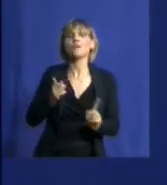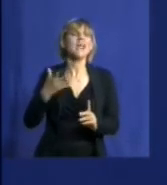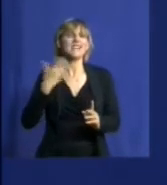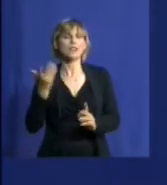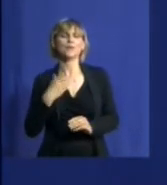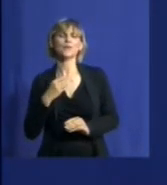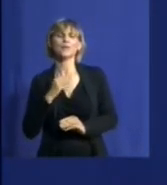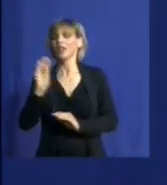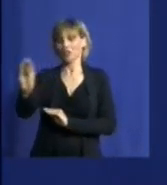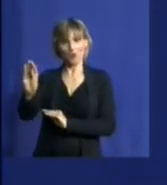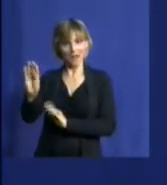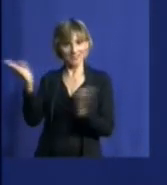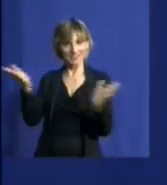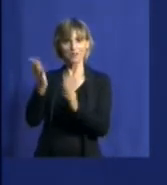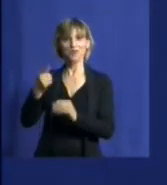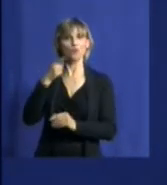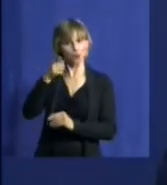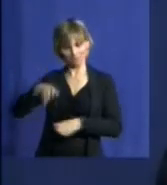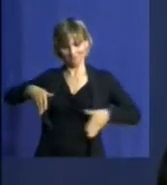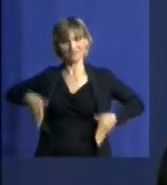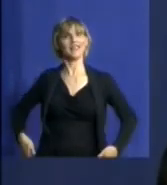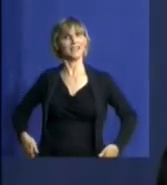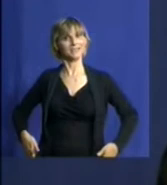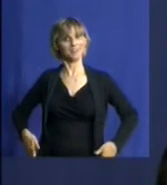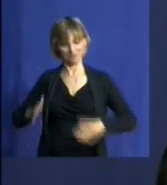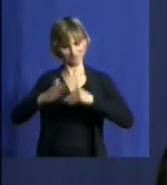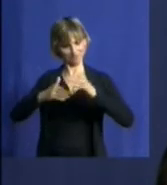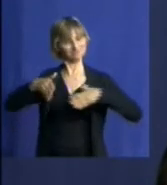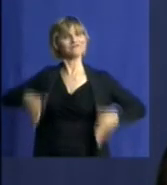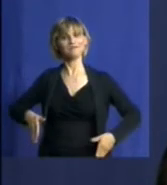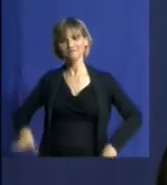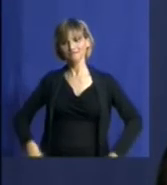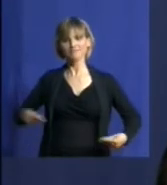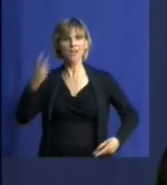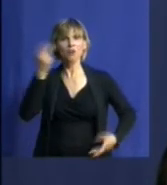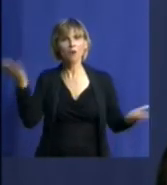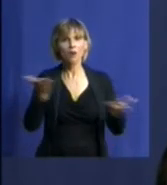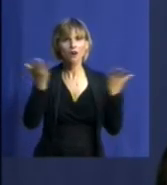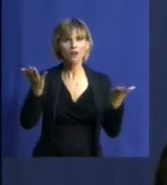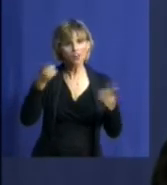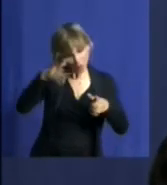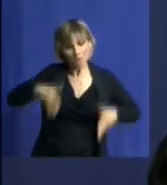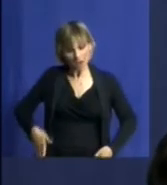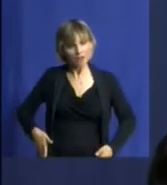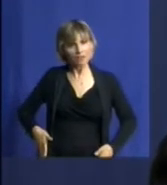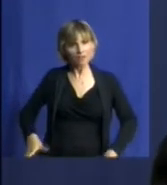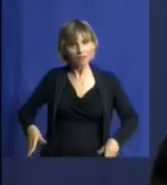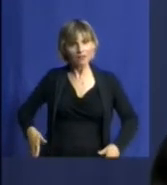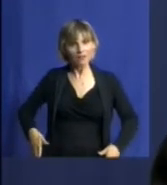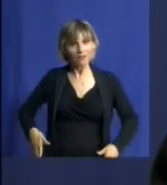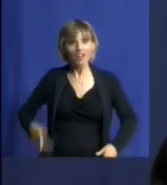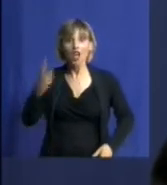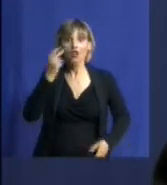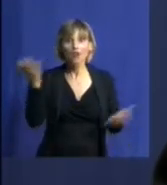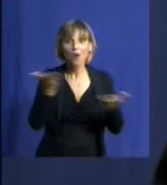se io ti faccio una domanda, se ti metti le mani nelle tasche, no? Trovi qualcosa? Metti le mani nelle tasche.